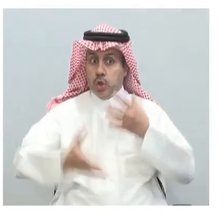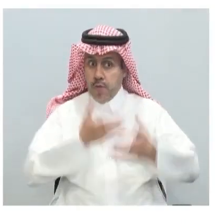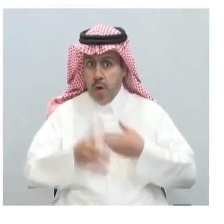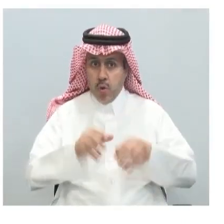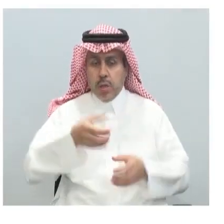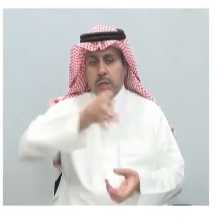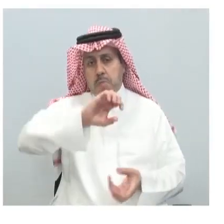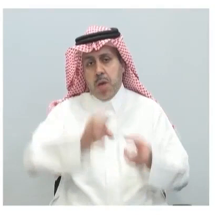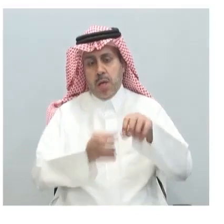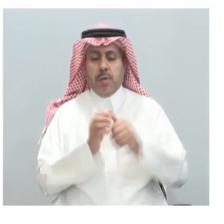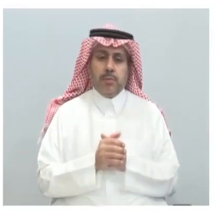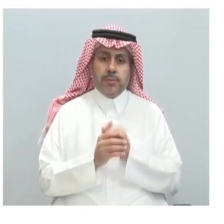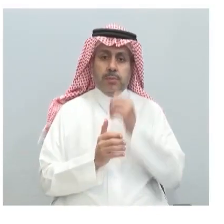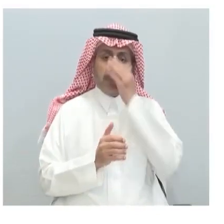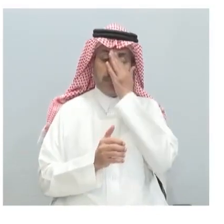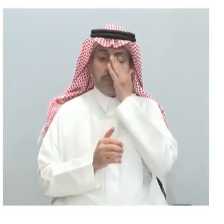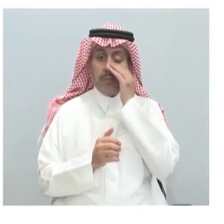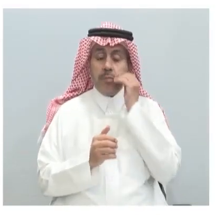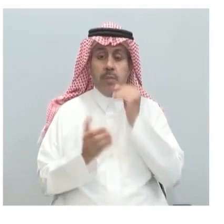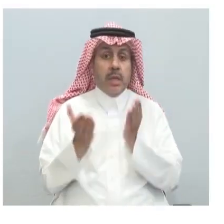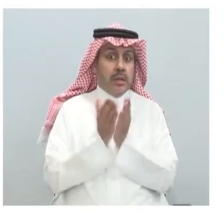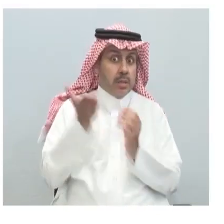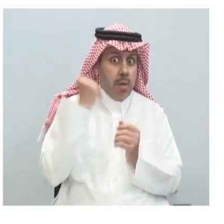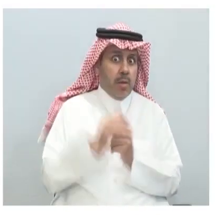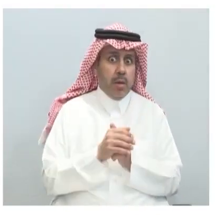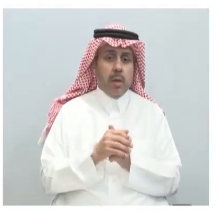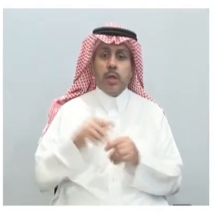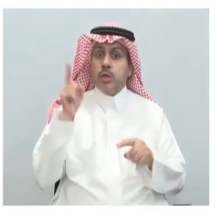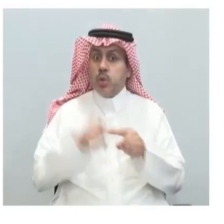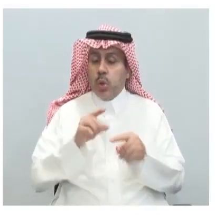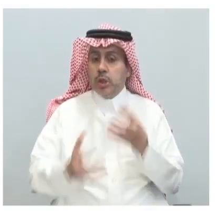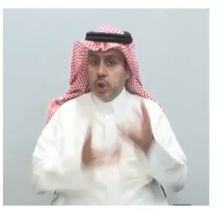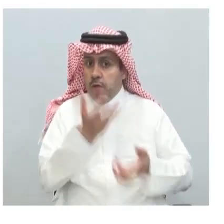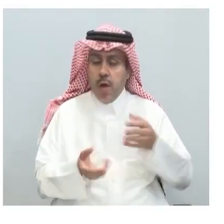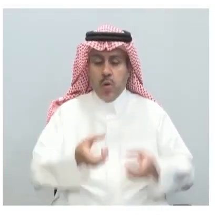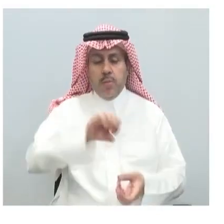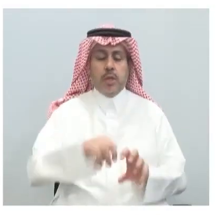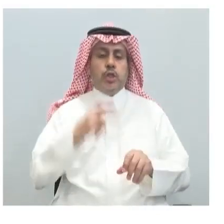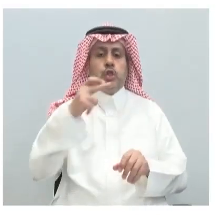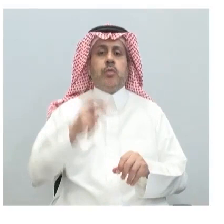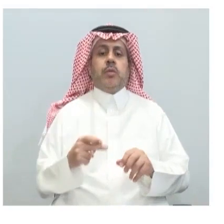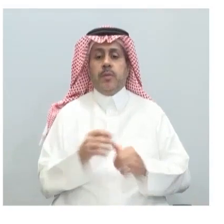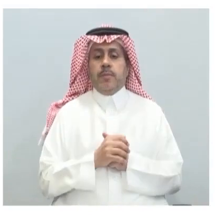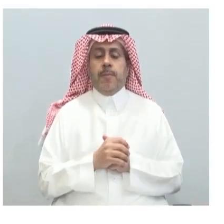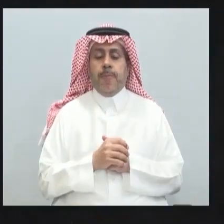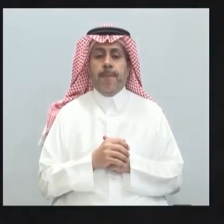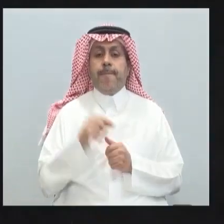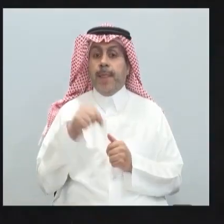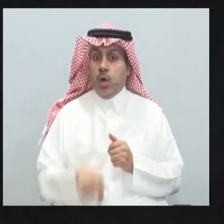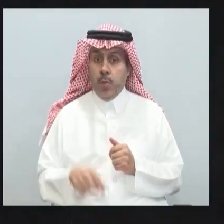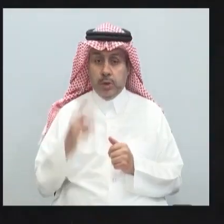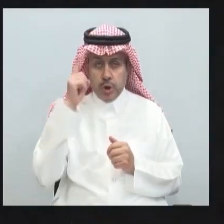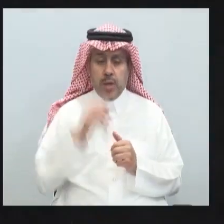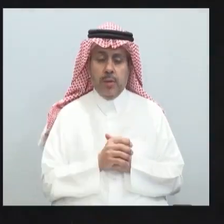الماضيه التعبير عن سرعه التفاعل الكيميائي معادله سرعه التفاعل وايضا حلينا بعض التدريبات و المسائل اليوم باذن الله